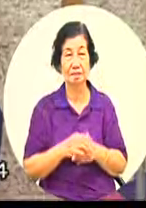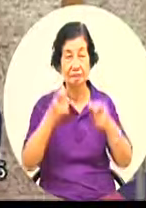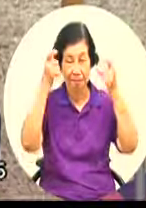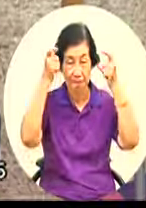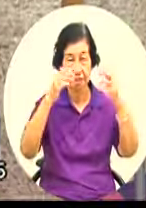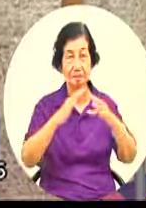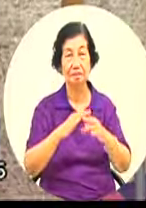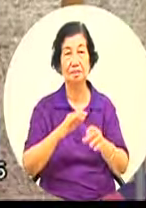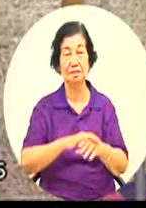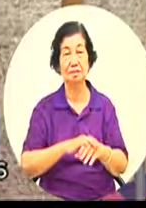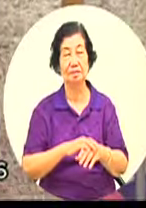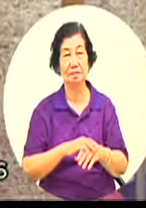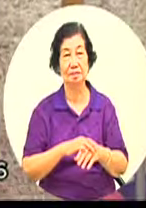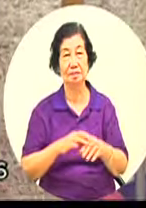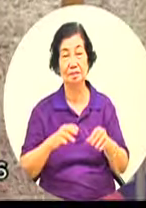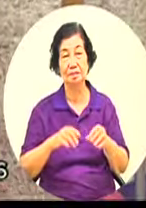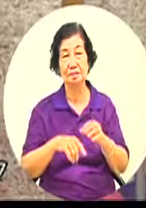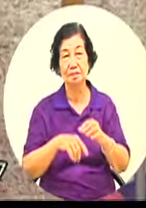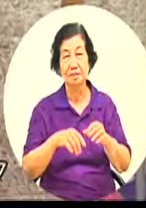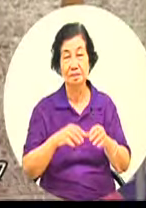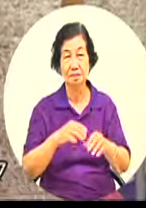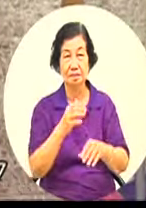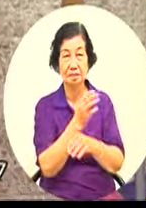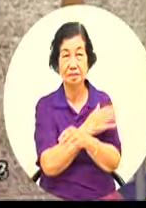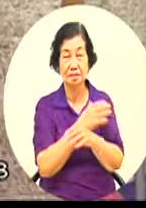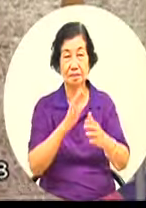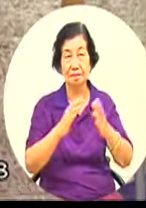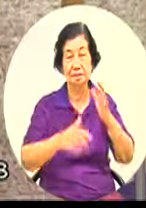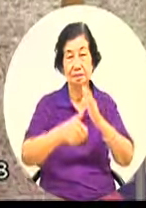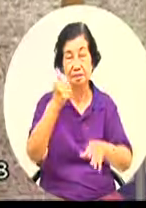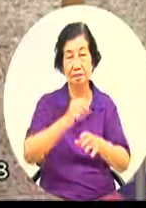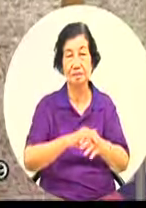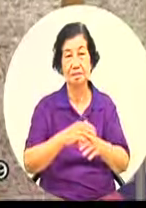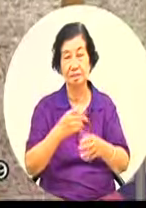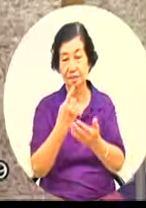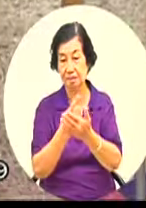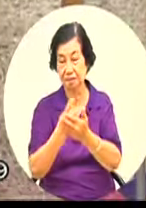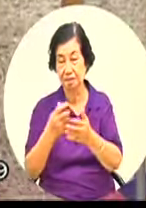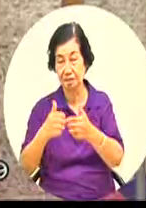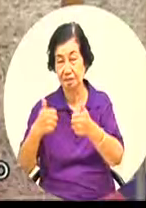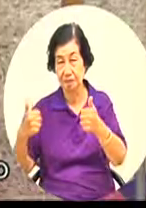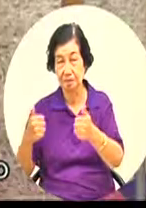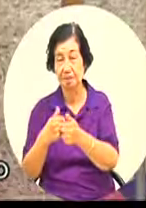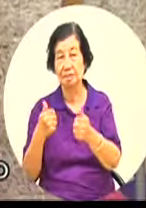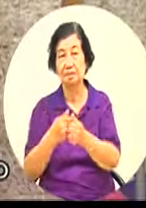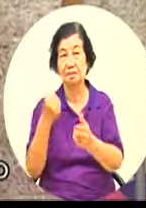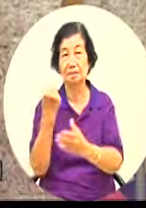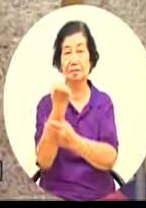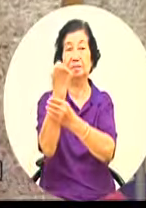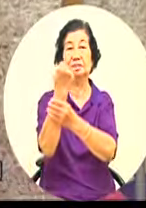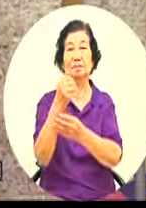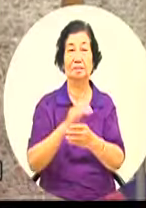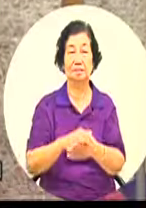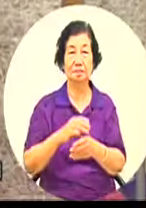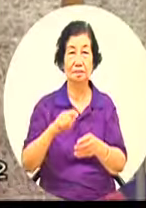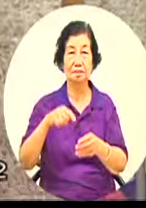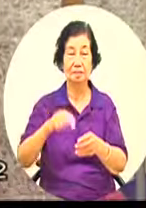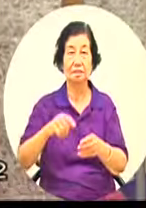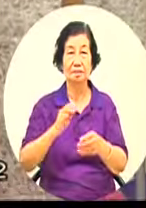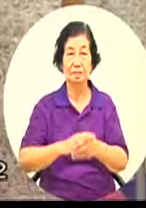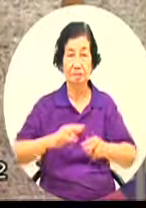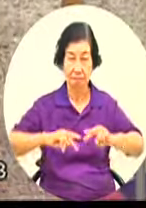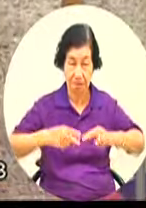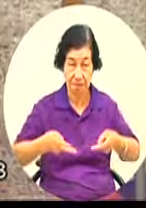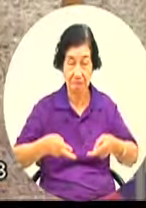在陈菊市长跟很多的议员的支持之下哈，他现在的转型的方向，其实就很希望成为国际化幸